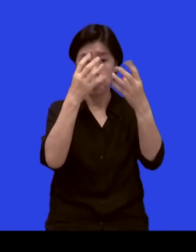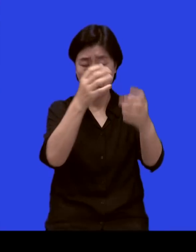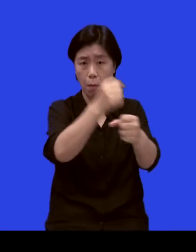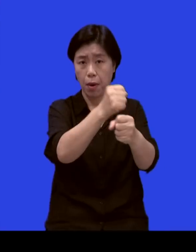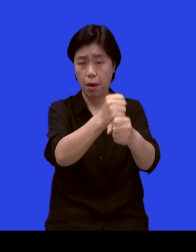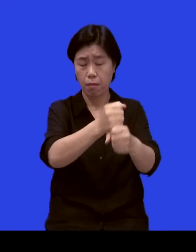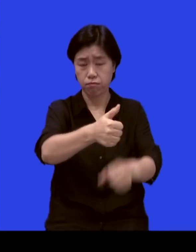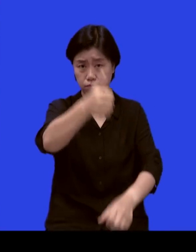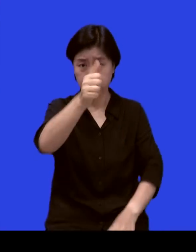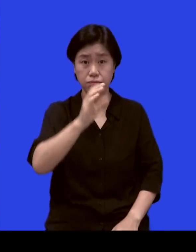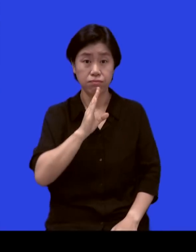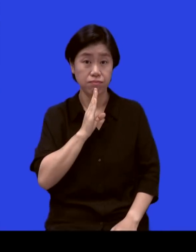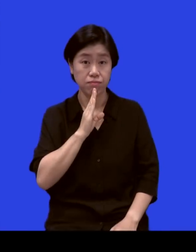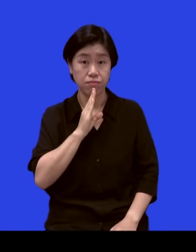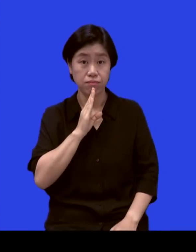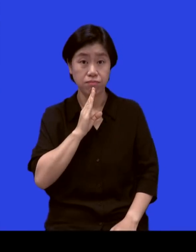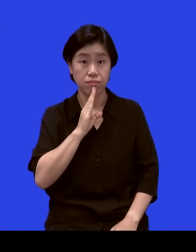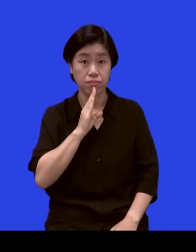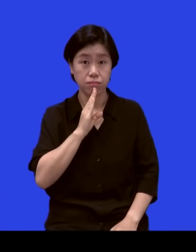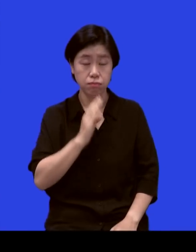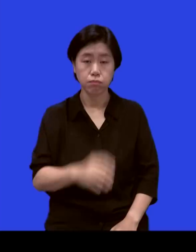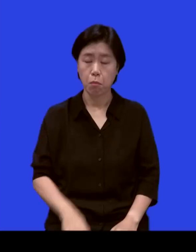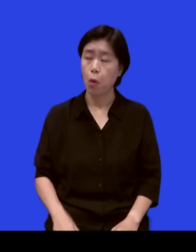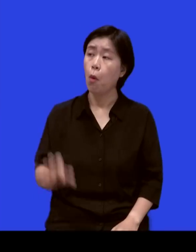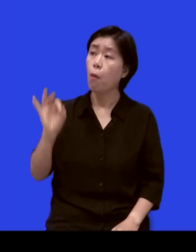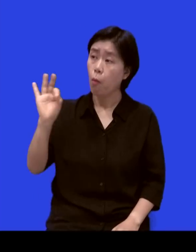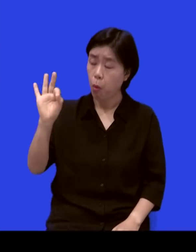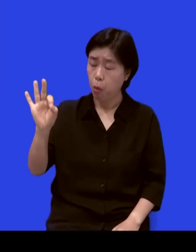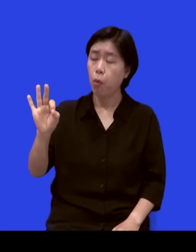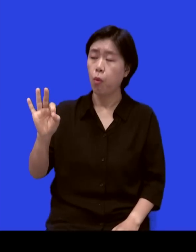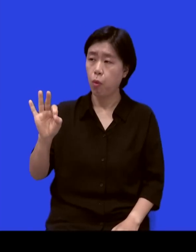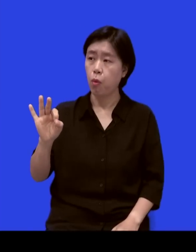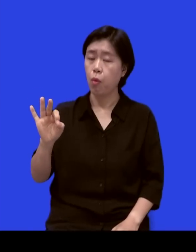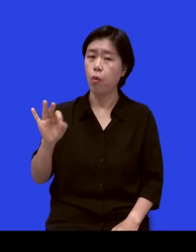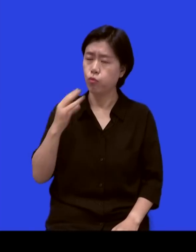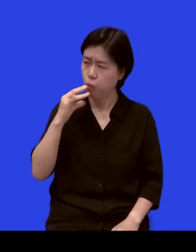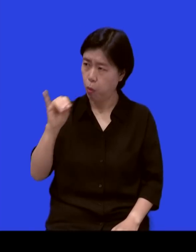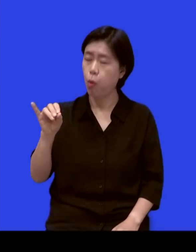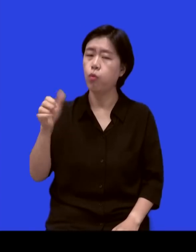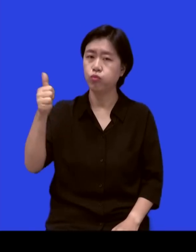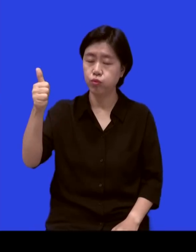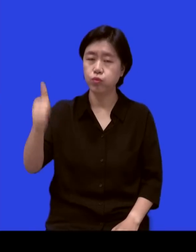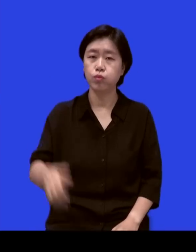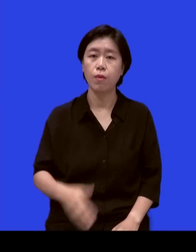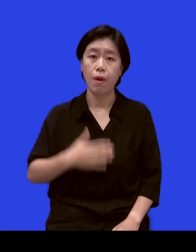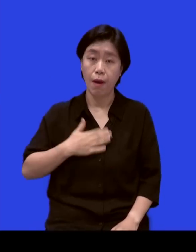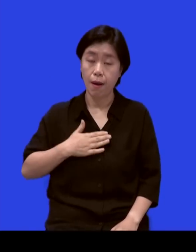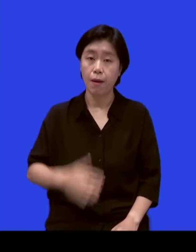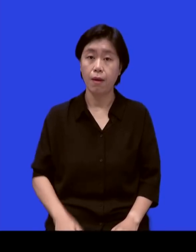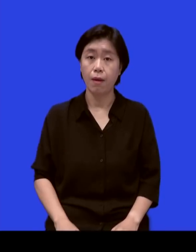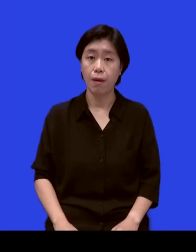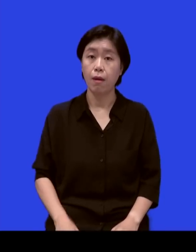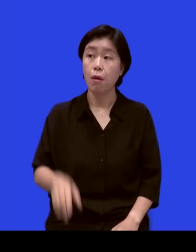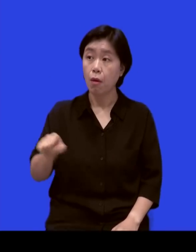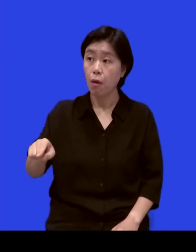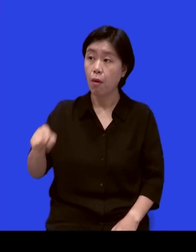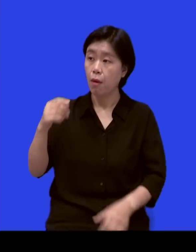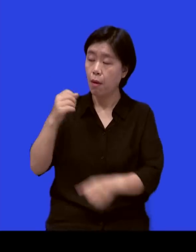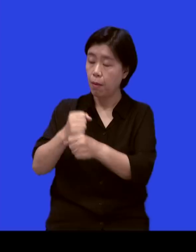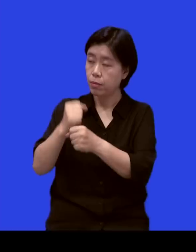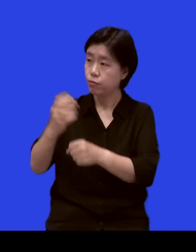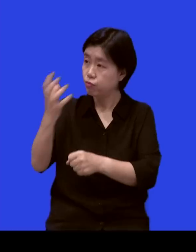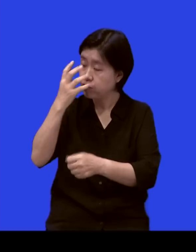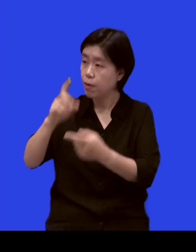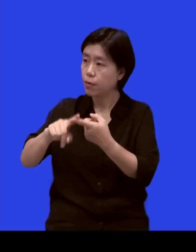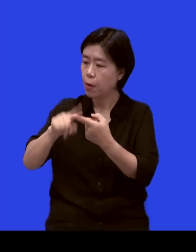그 PD분이 알겠다고. 당연히 이거는 안 쓰고 지켜드리는 게 맞다.